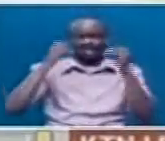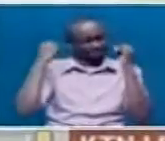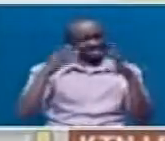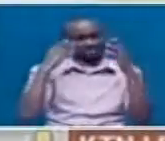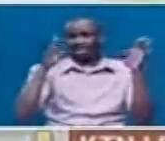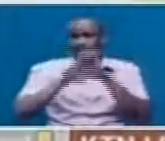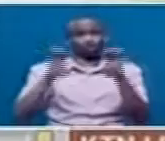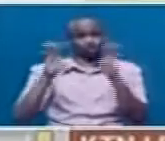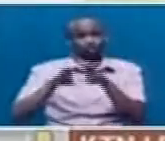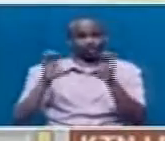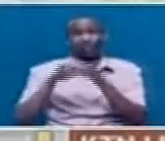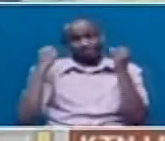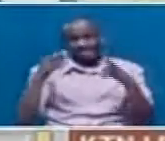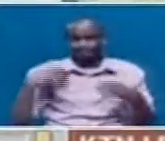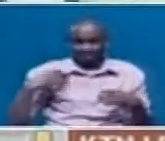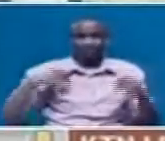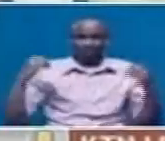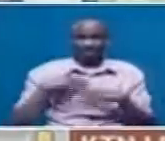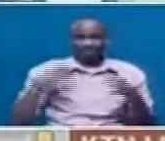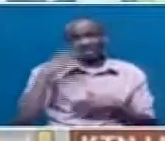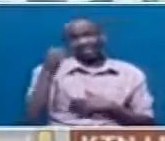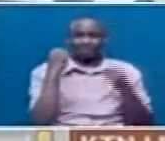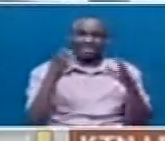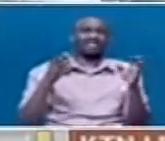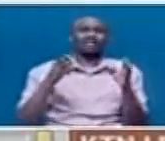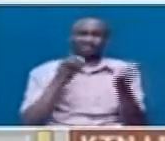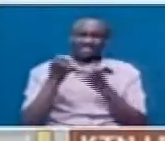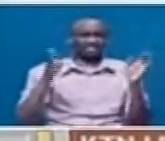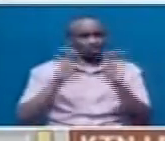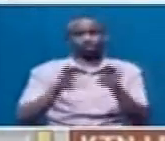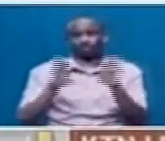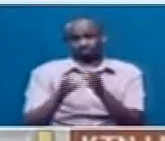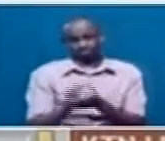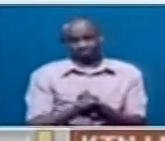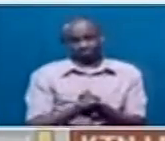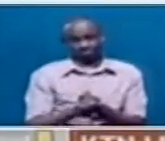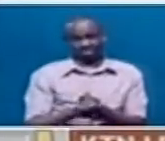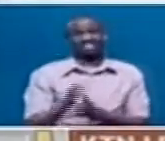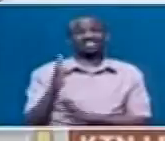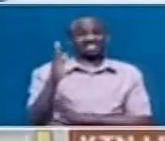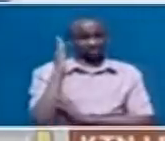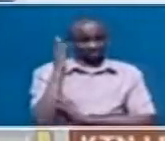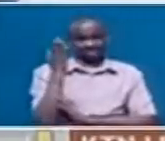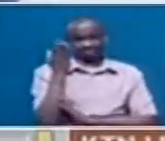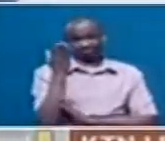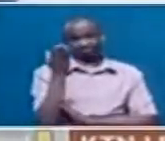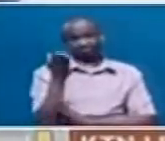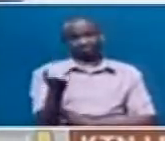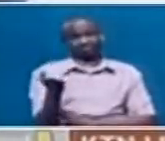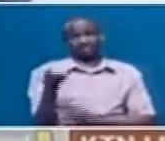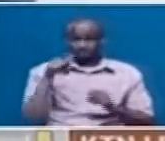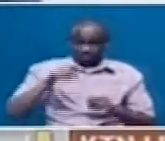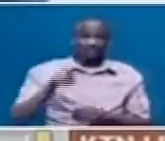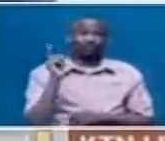kufungwa. Raia wanaishi kwa hofu, huku wengi wakifunga biashara zao mapema. Security kwa chini sana. Makeleo